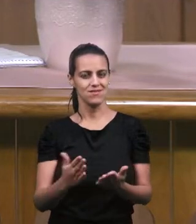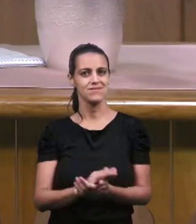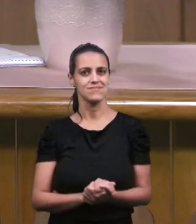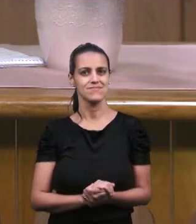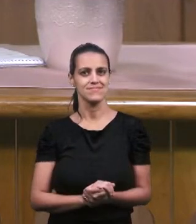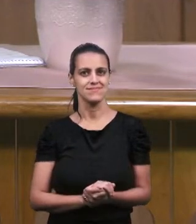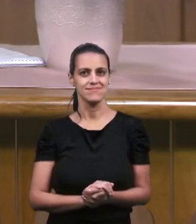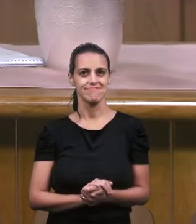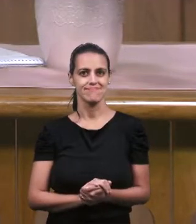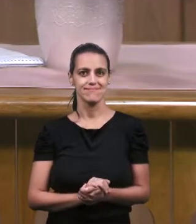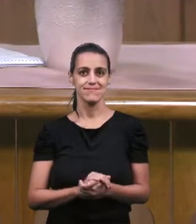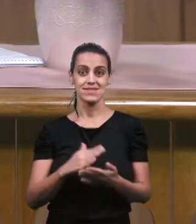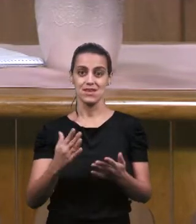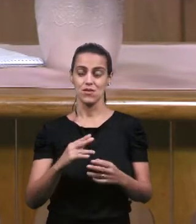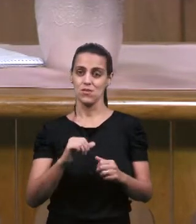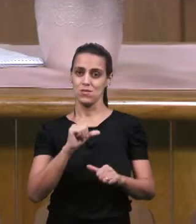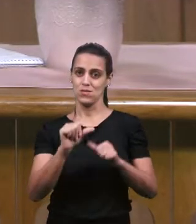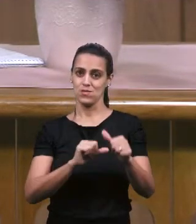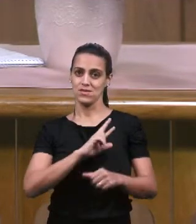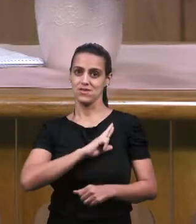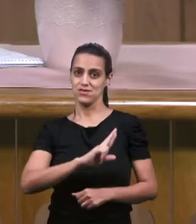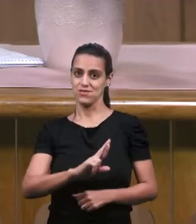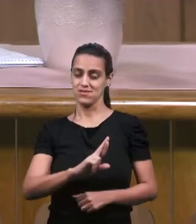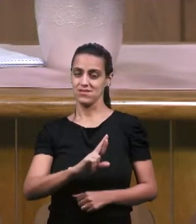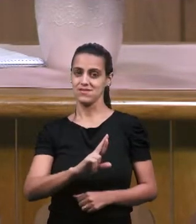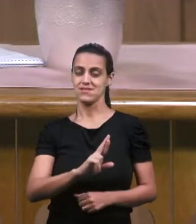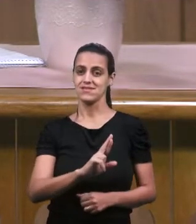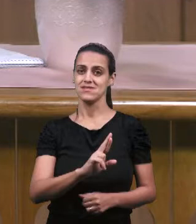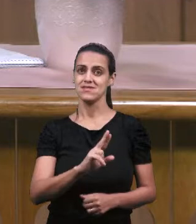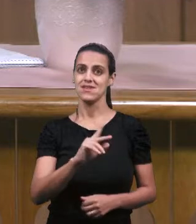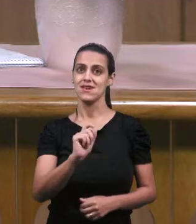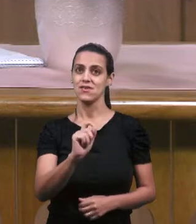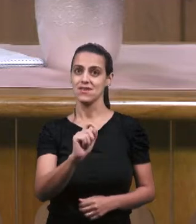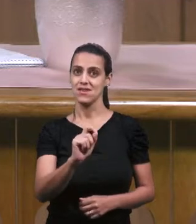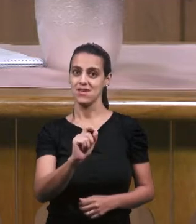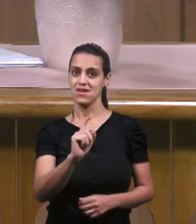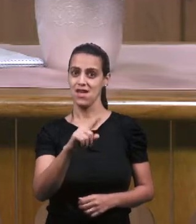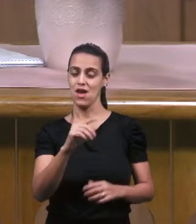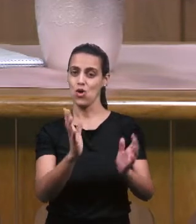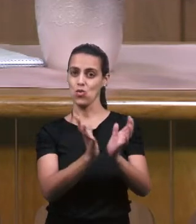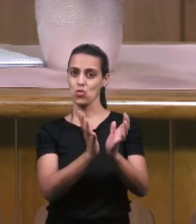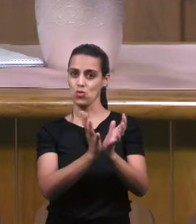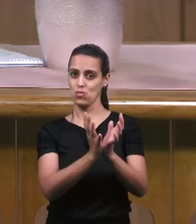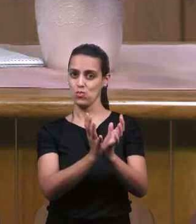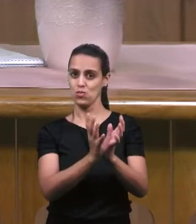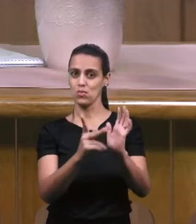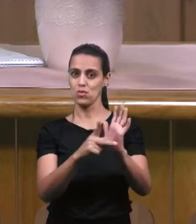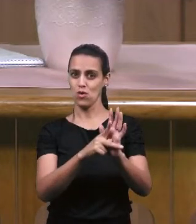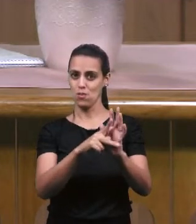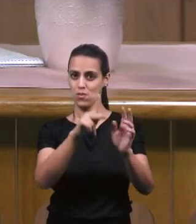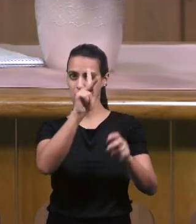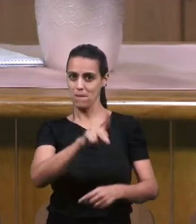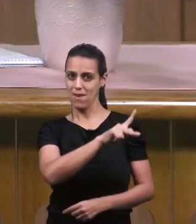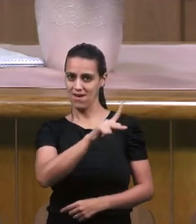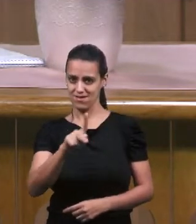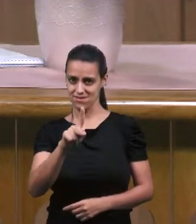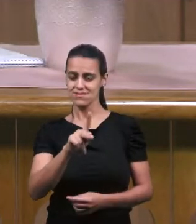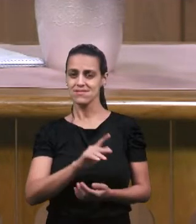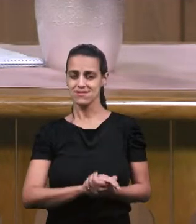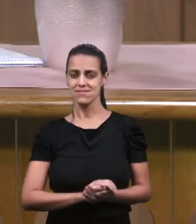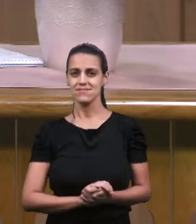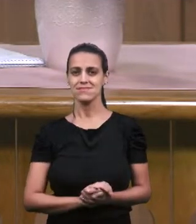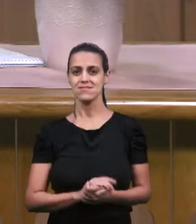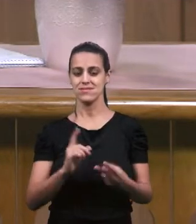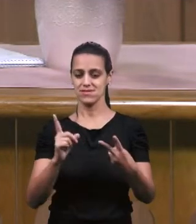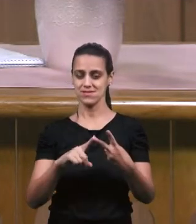de cette œuvre. Donc, tout d'abord, la grande réforme religieuse était à propos des